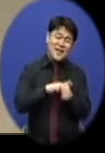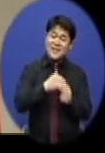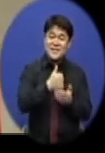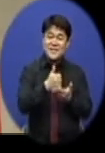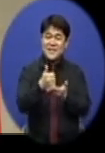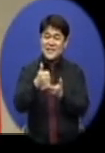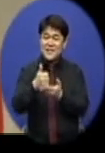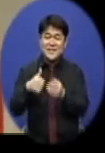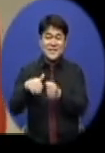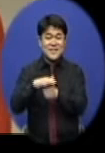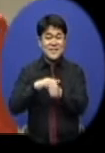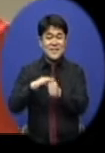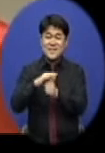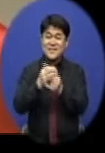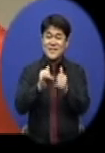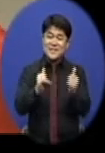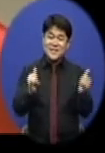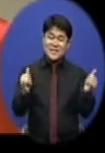정든님 정든이웃